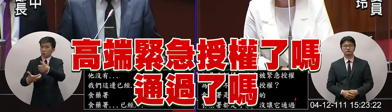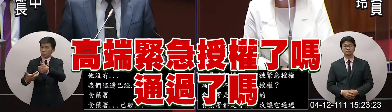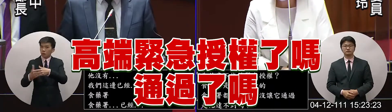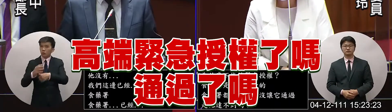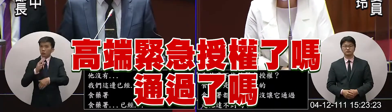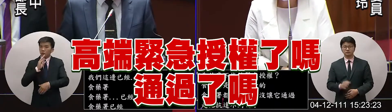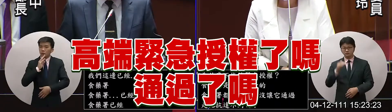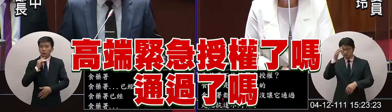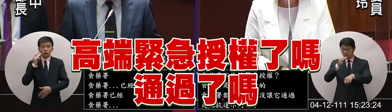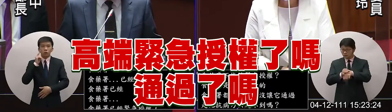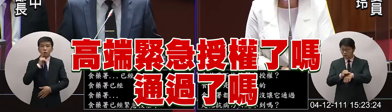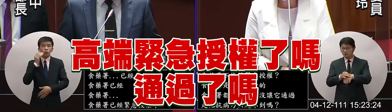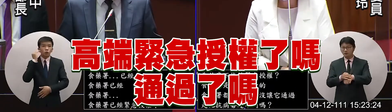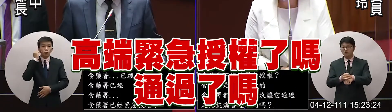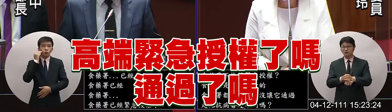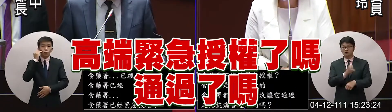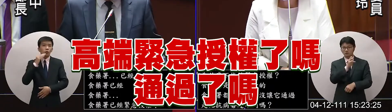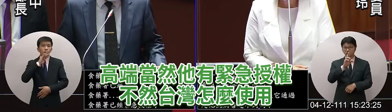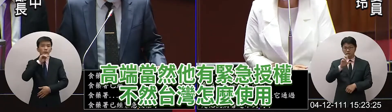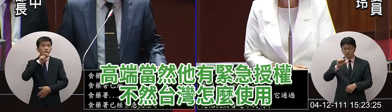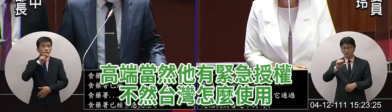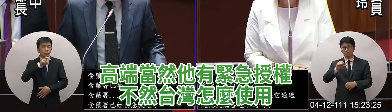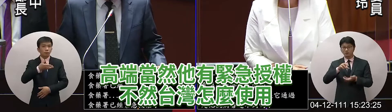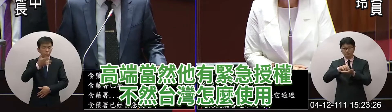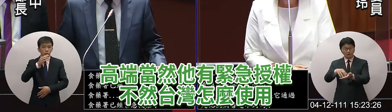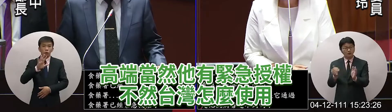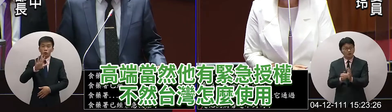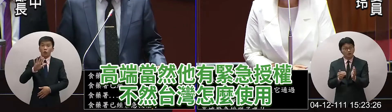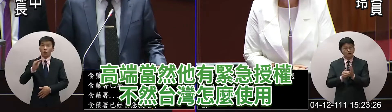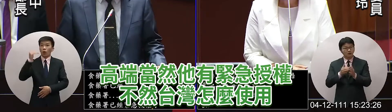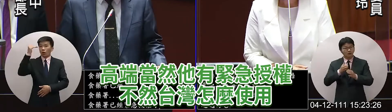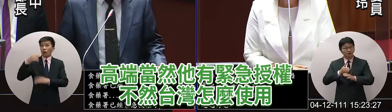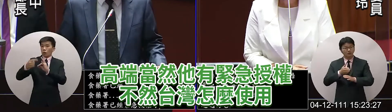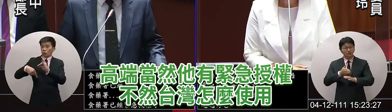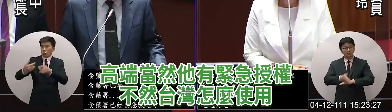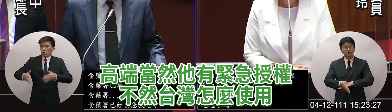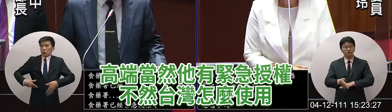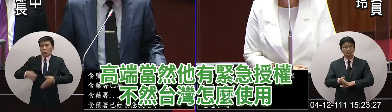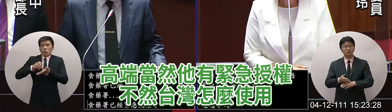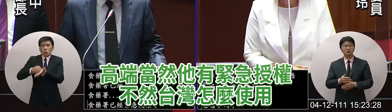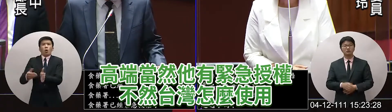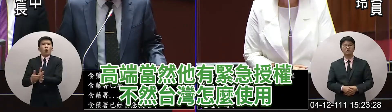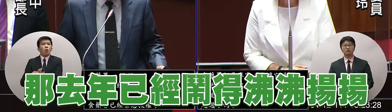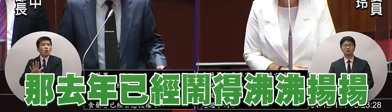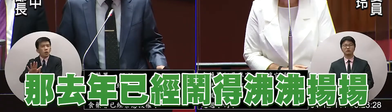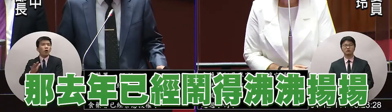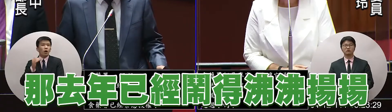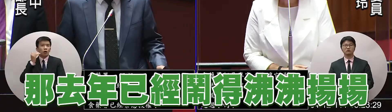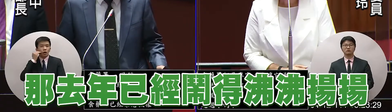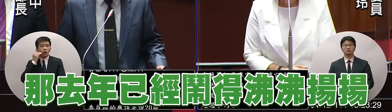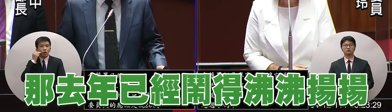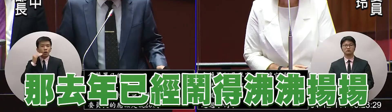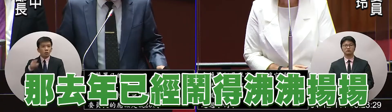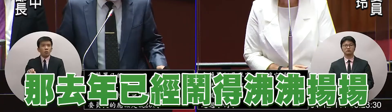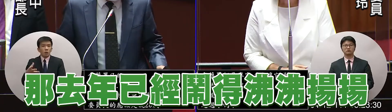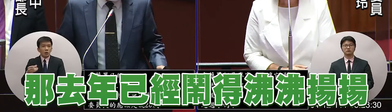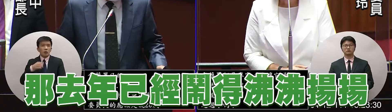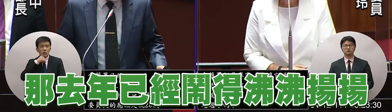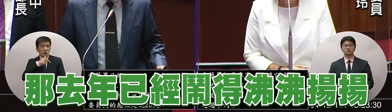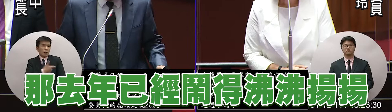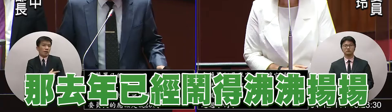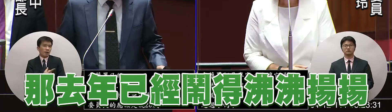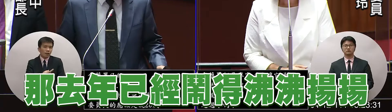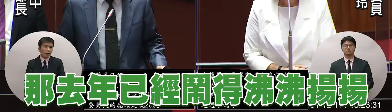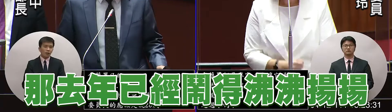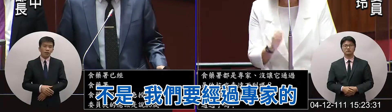端紧急授权了吗？通过了吗？ 高端当然他有紧急授权，台湾怎么使用？那去年已经闹得沸